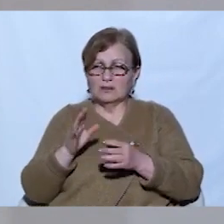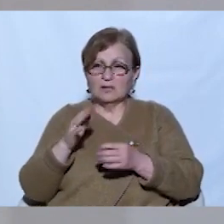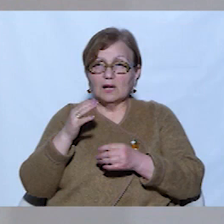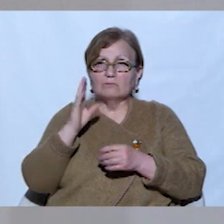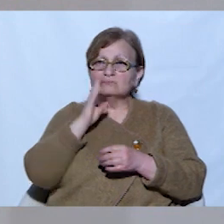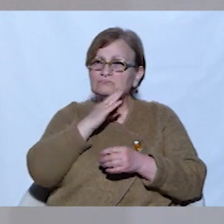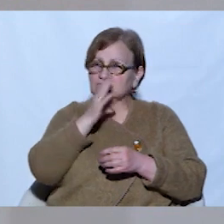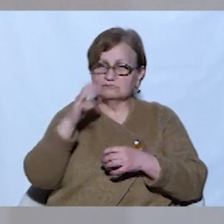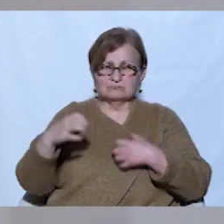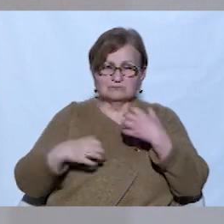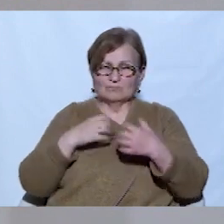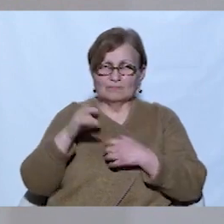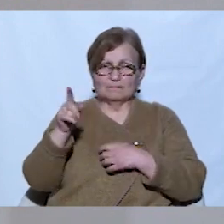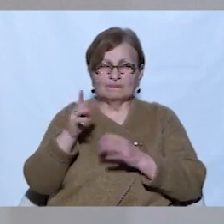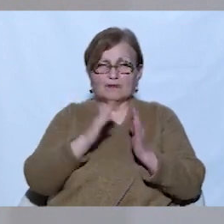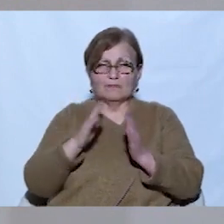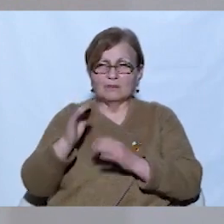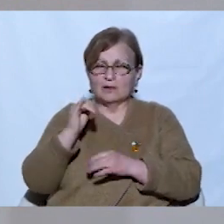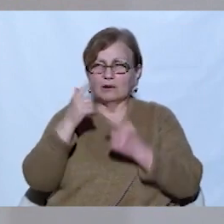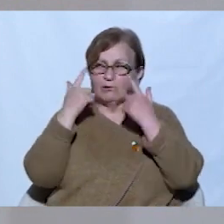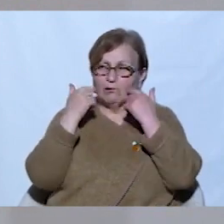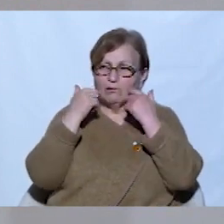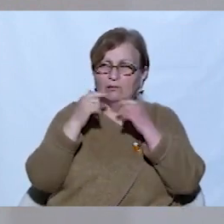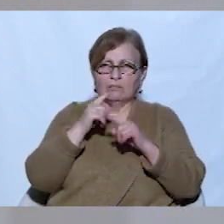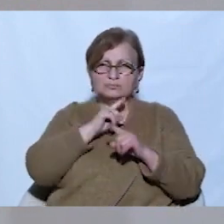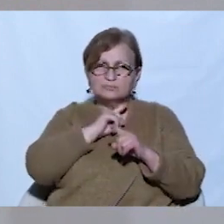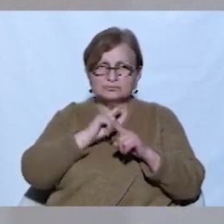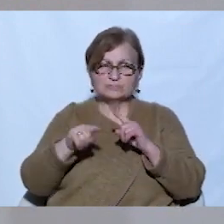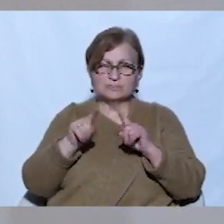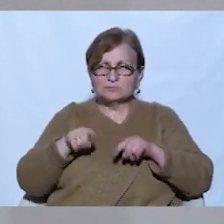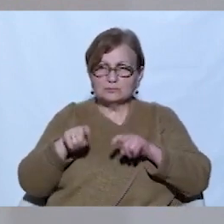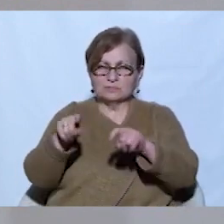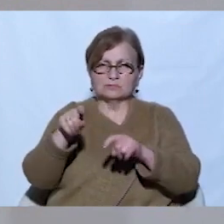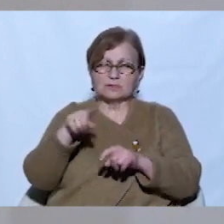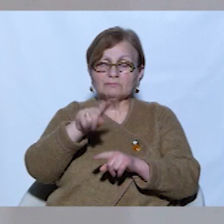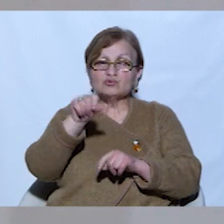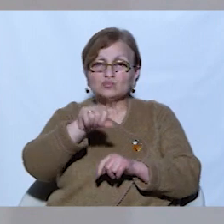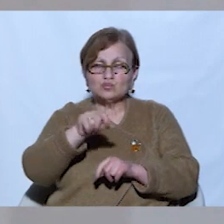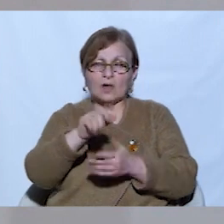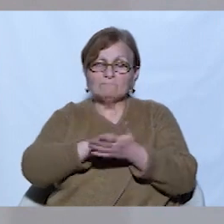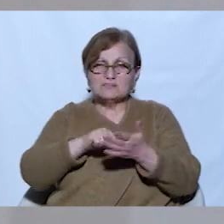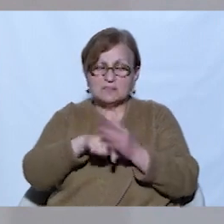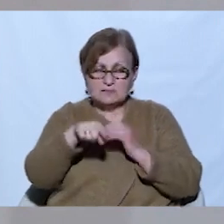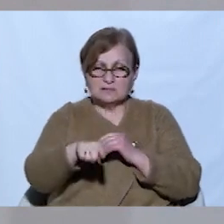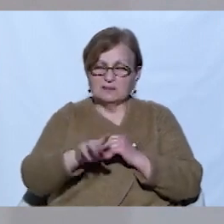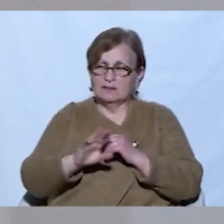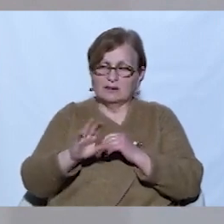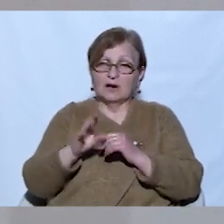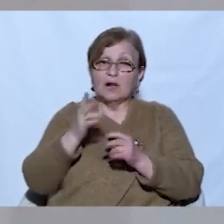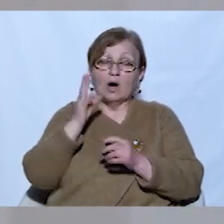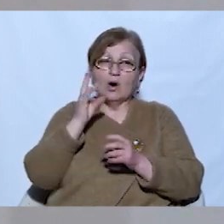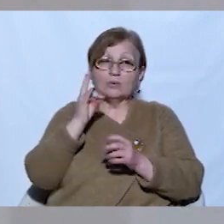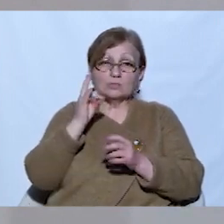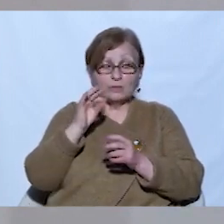მშობლებმა ისე გაიგონ, რომ როდესაც ბავშვი რთულ ქცევას ახოცერებს და ტირის და კივის სულ ყოველთვის რაღაცა მიზეზია კამბარს. ანუ მართლაც